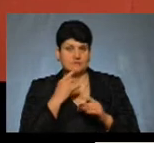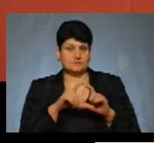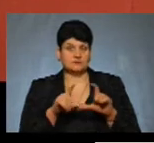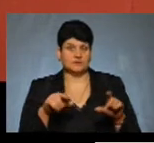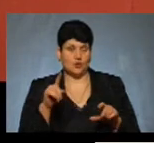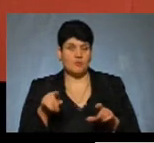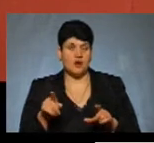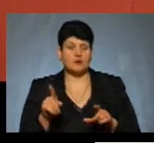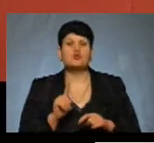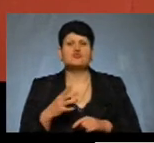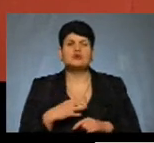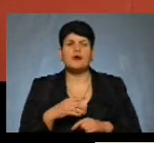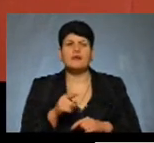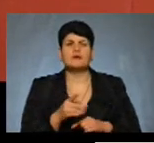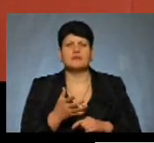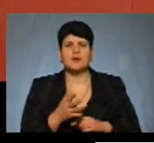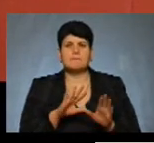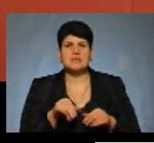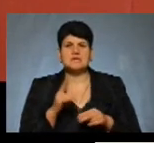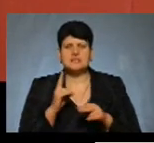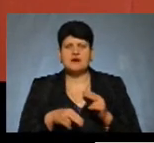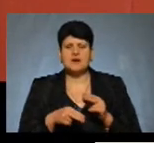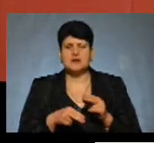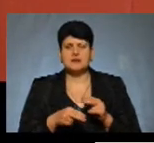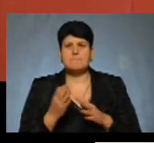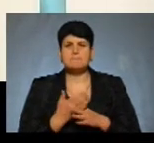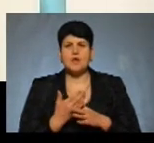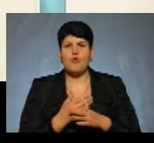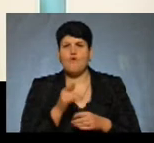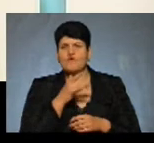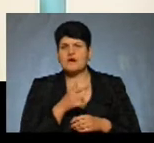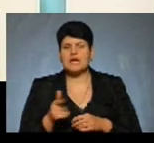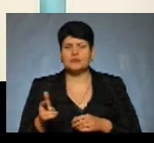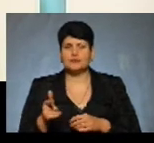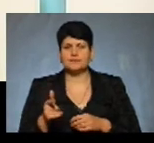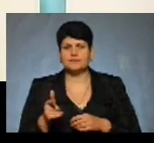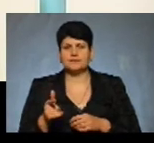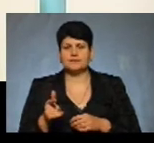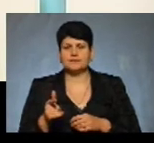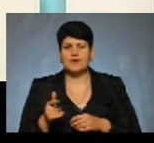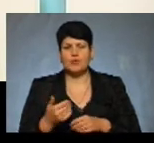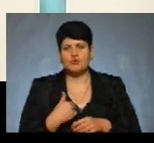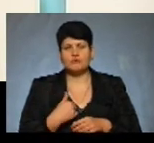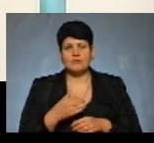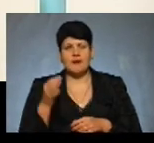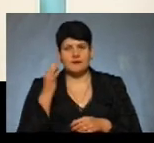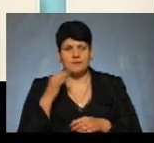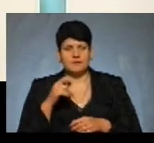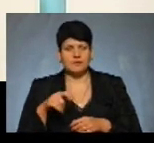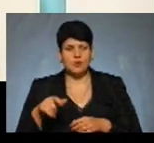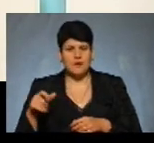їх після завершення митного пільгового періоду? Нагадаємо. Хотів би також нагадати громадянам, що